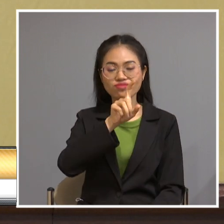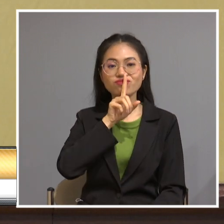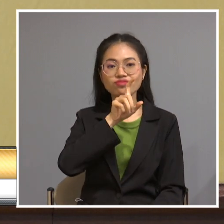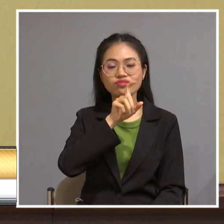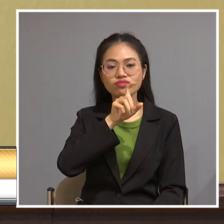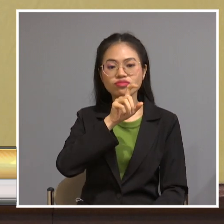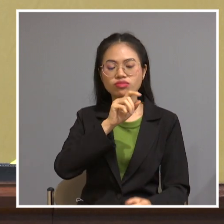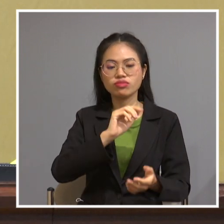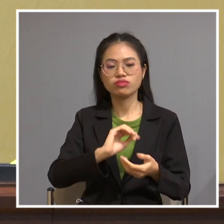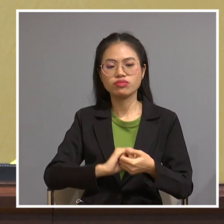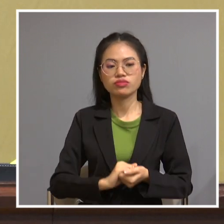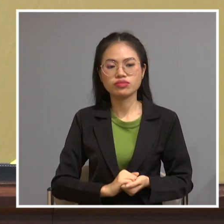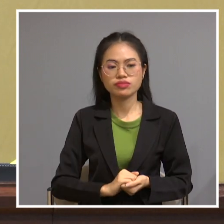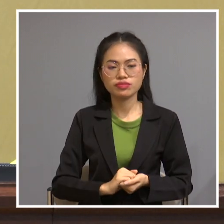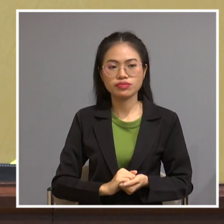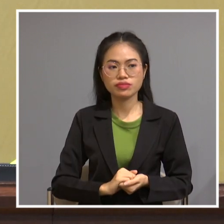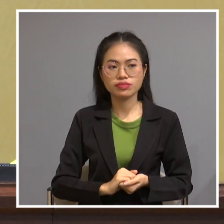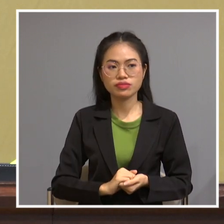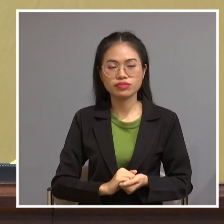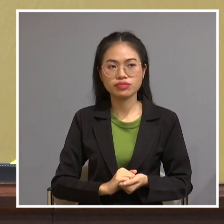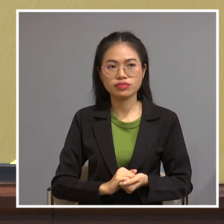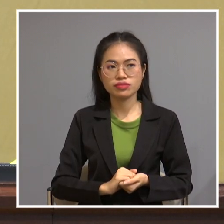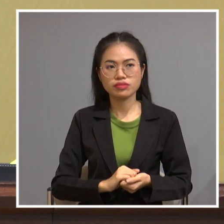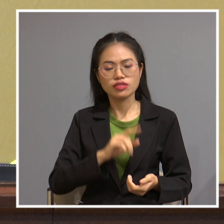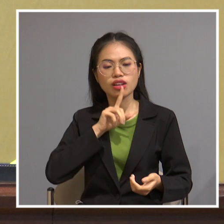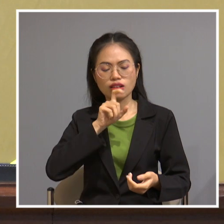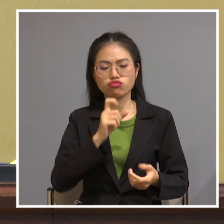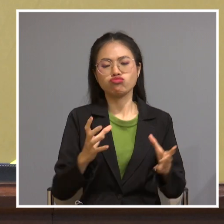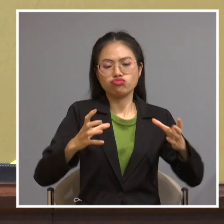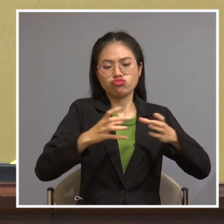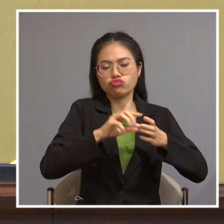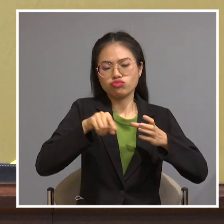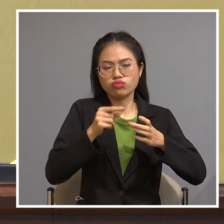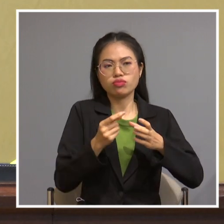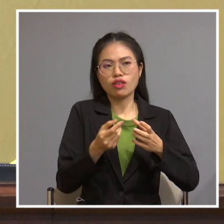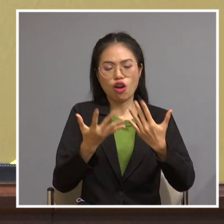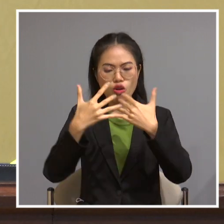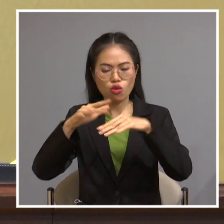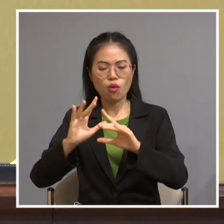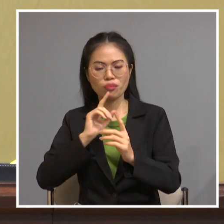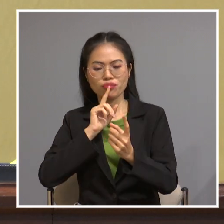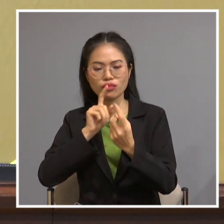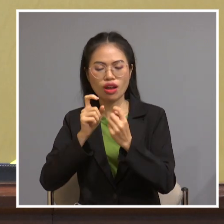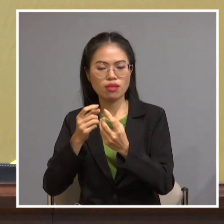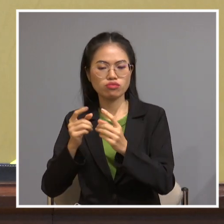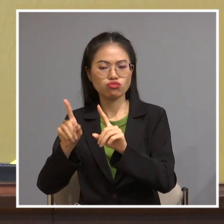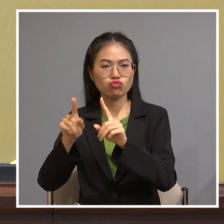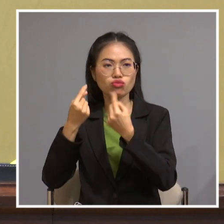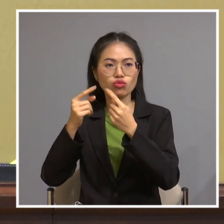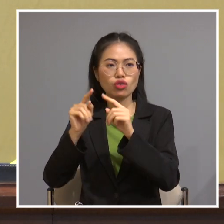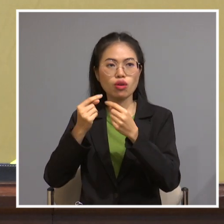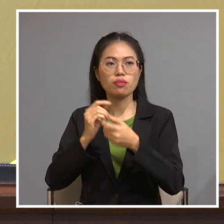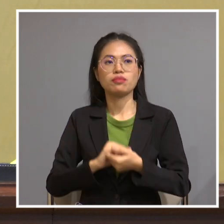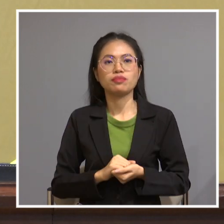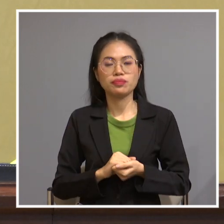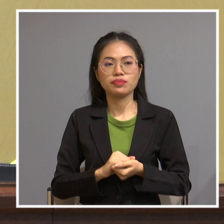ะผมได้นุิ mixerให้ผู้แทนจากหนวยงานที่เกี่ยวข้องเข้าร่วมสนับสนุนข้มูในการตอบกระทูถามแยกเฉพา